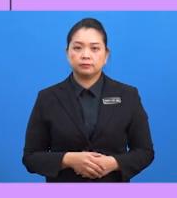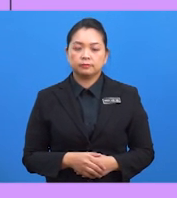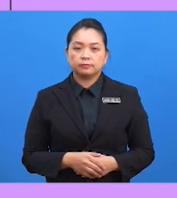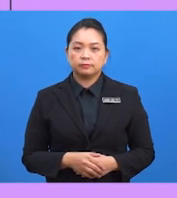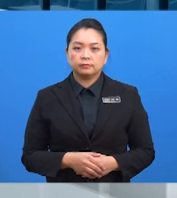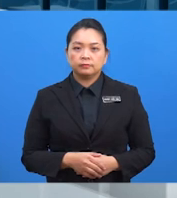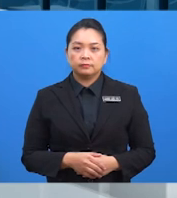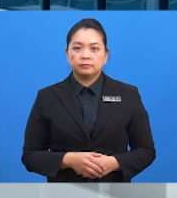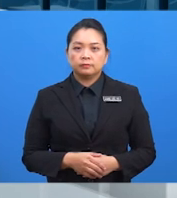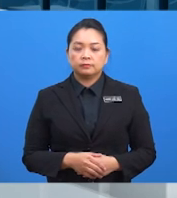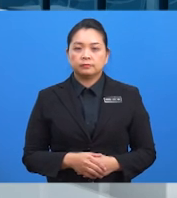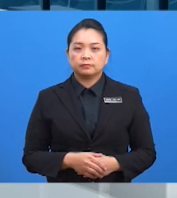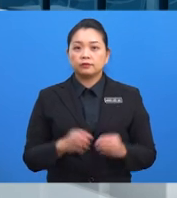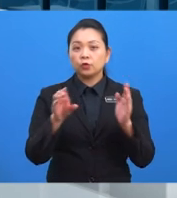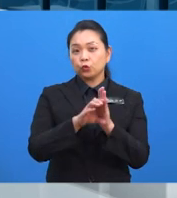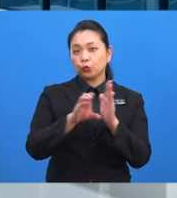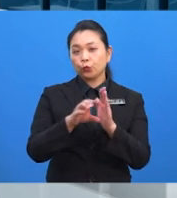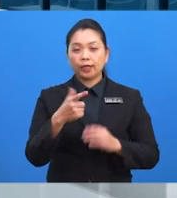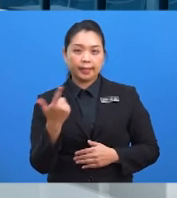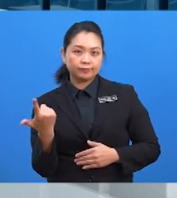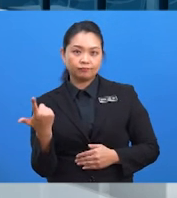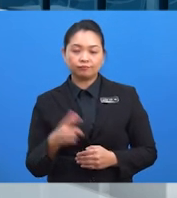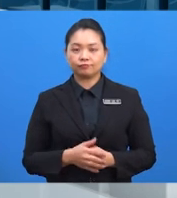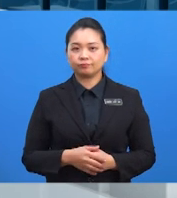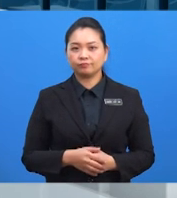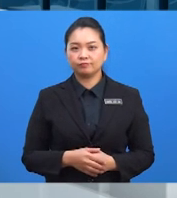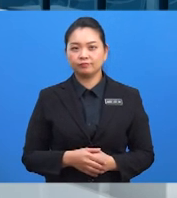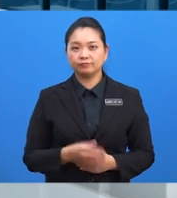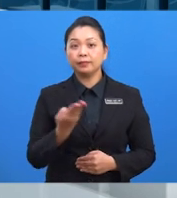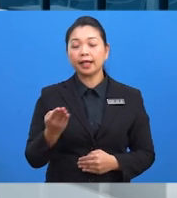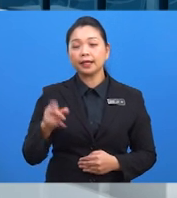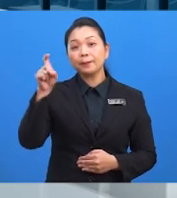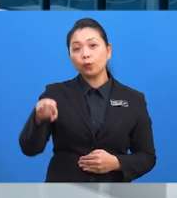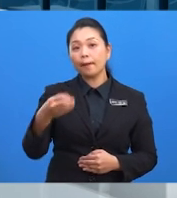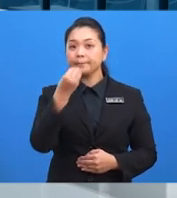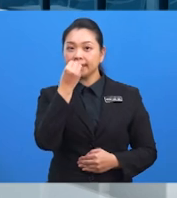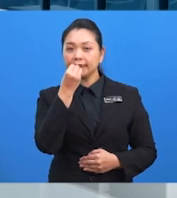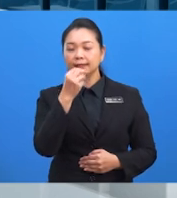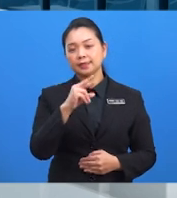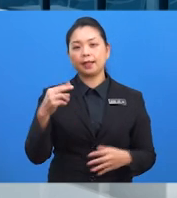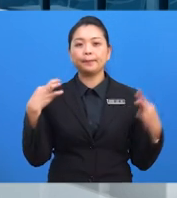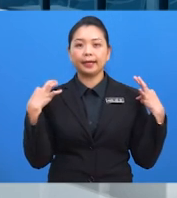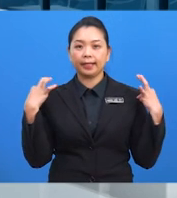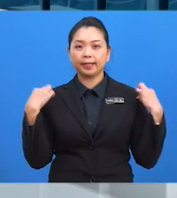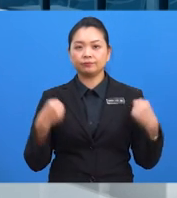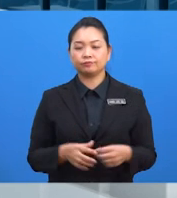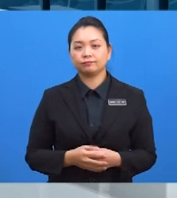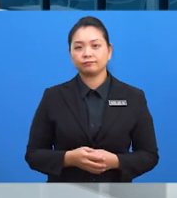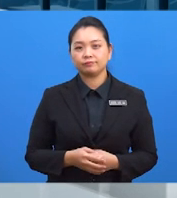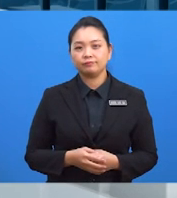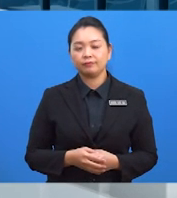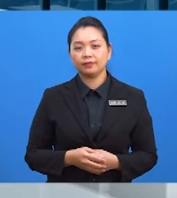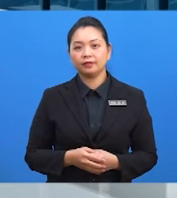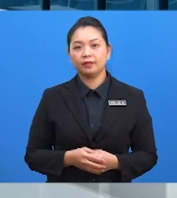barang. Contoh lain bagi barang keperluan adalah makanan dan pakaian. Makanan